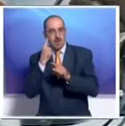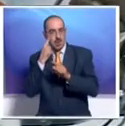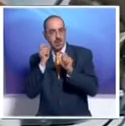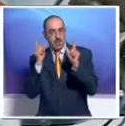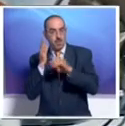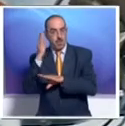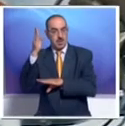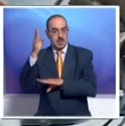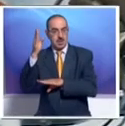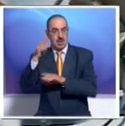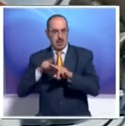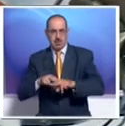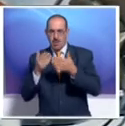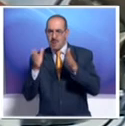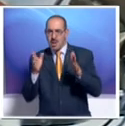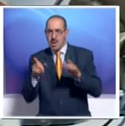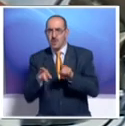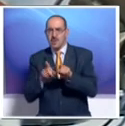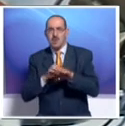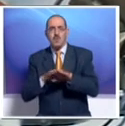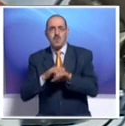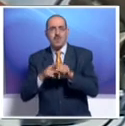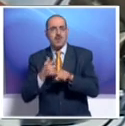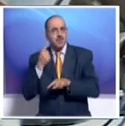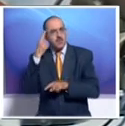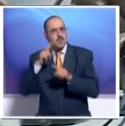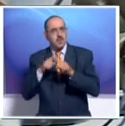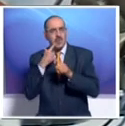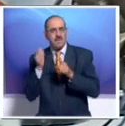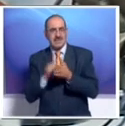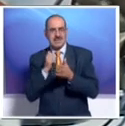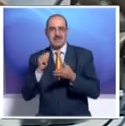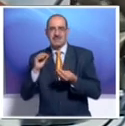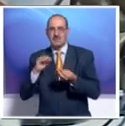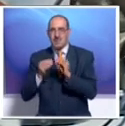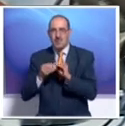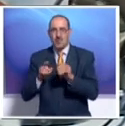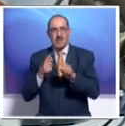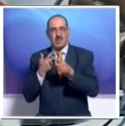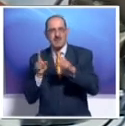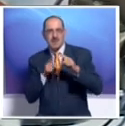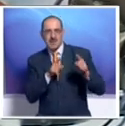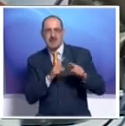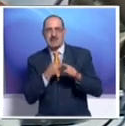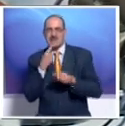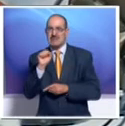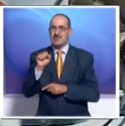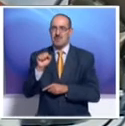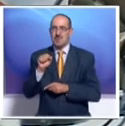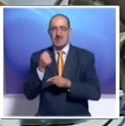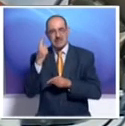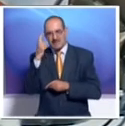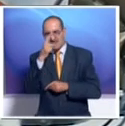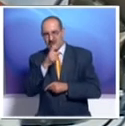الممكنة تبقى مفتوحة في سبيل التغلب على مختلف